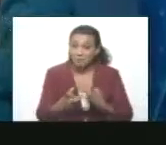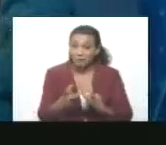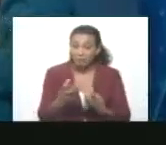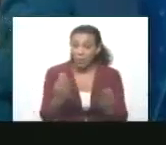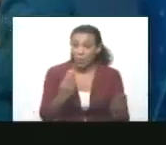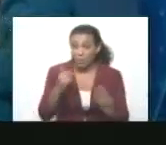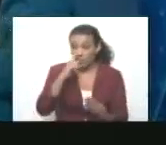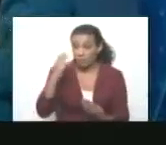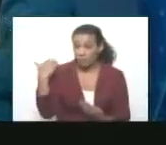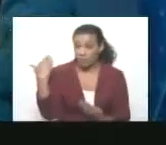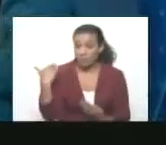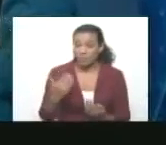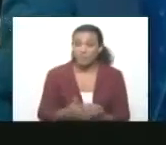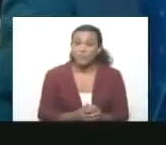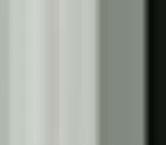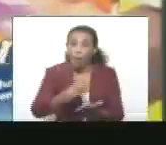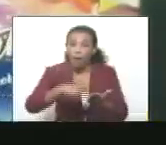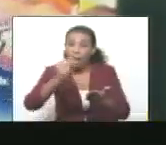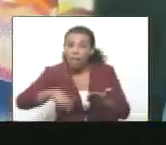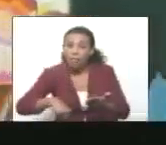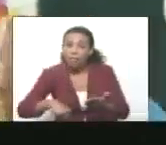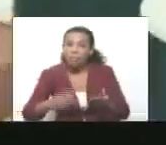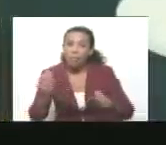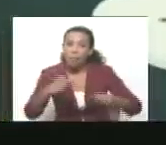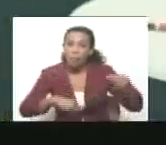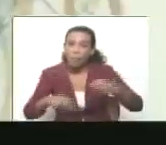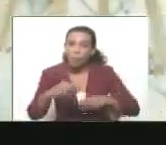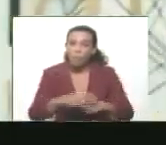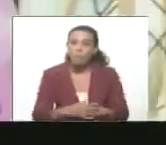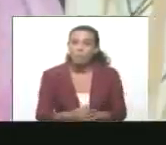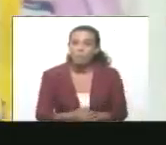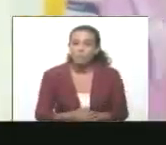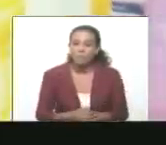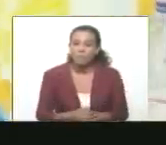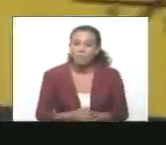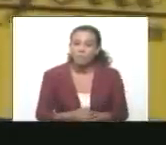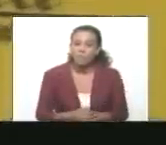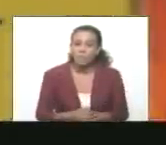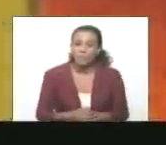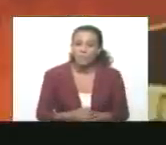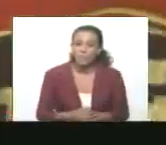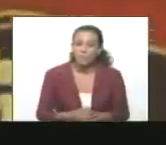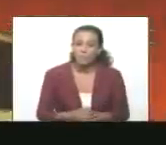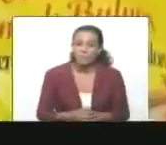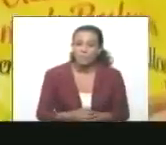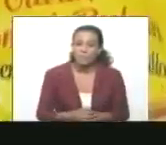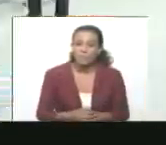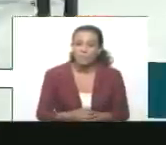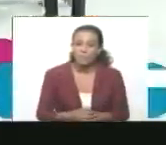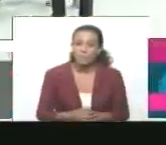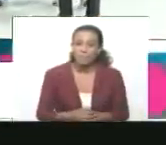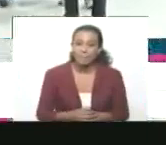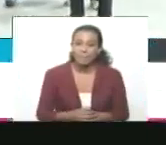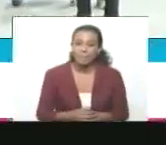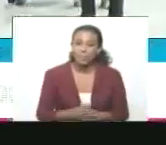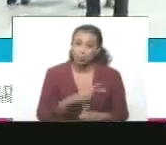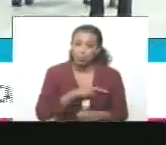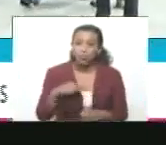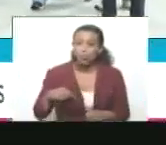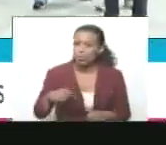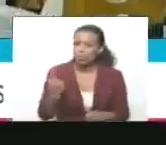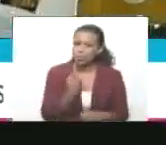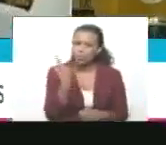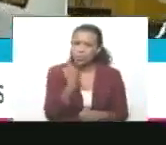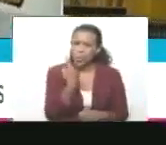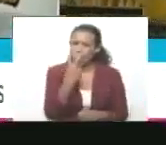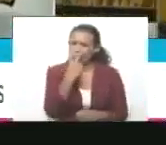da anlaşma oldu. Mal sattık, bir de mal aldık mesela buradan. Deniz ürünleri, balık ve deniz ürünleri. Nosotros no solo